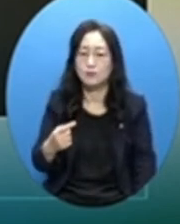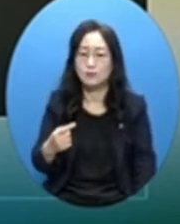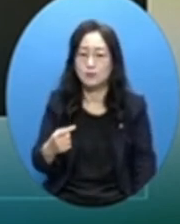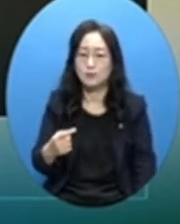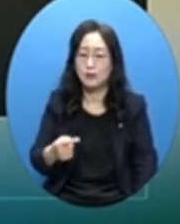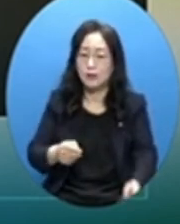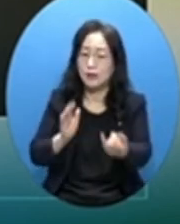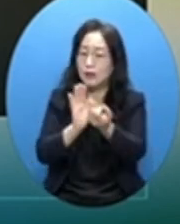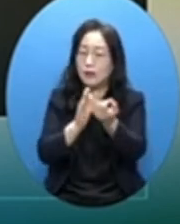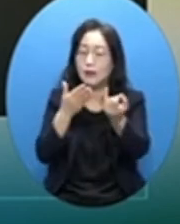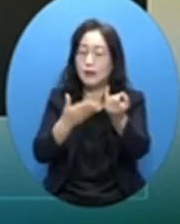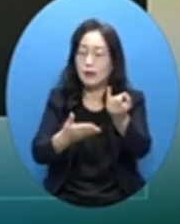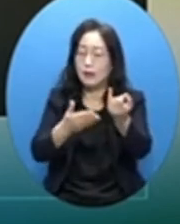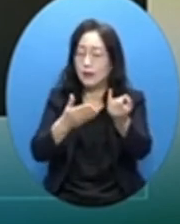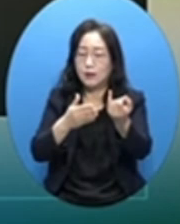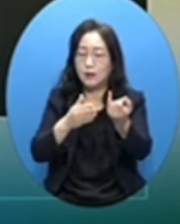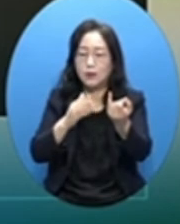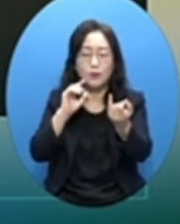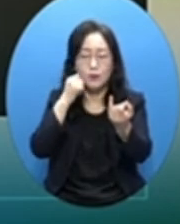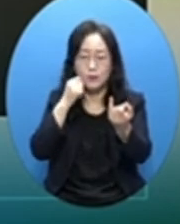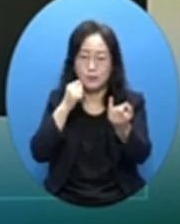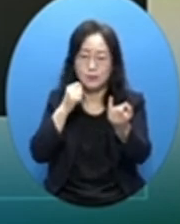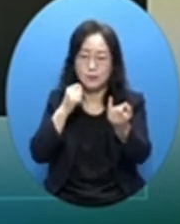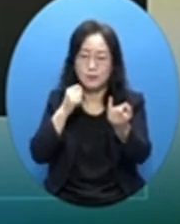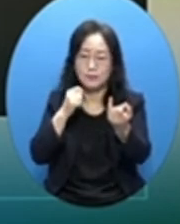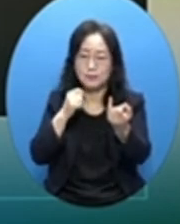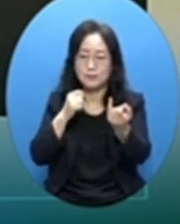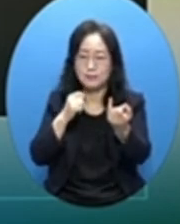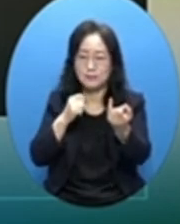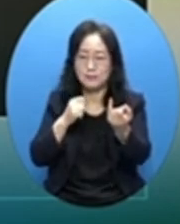어떻게 할지 못하는 그런